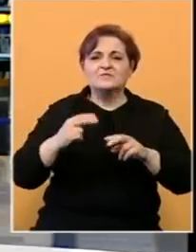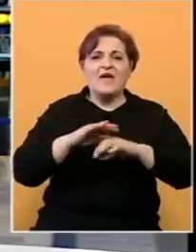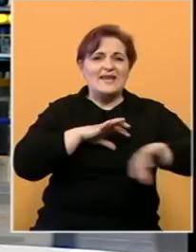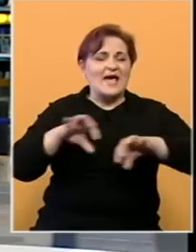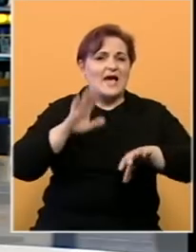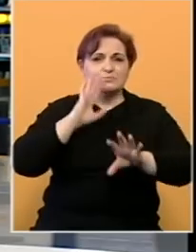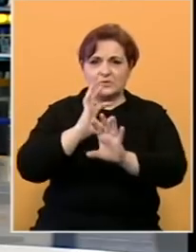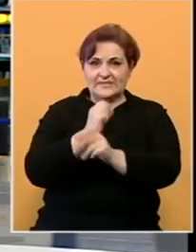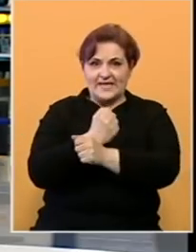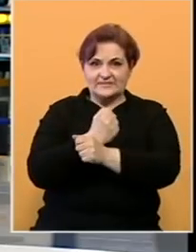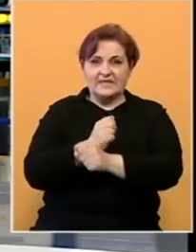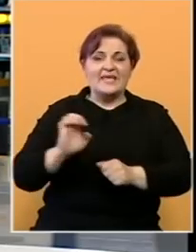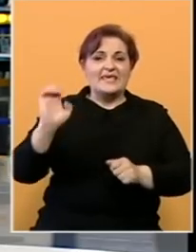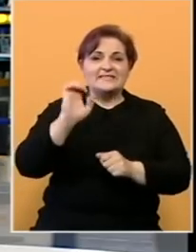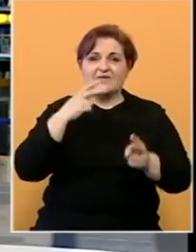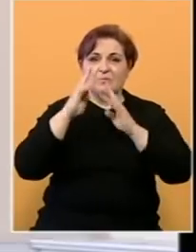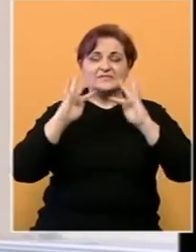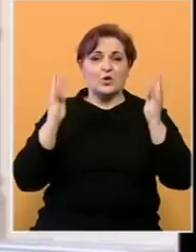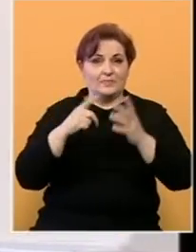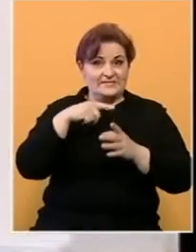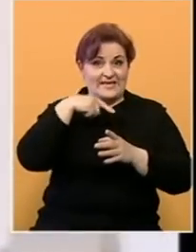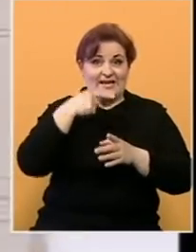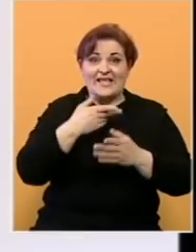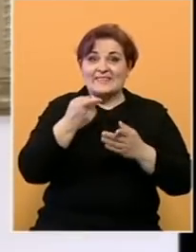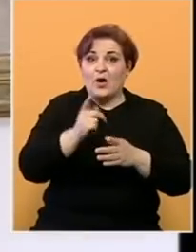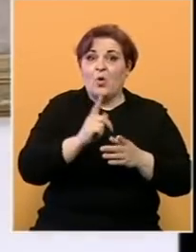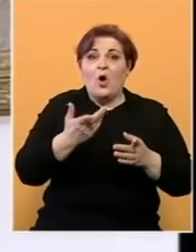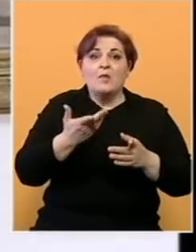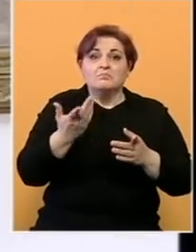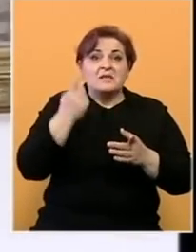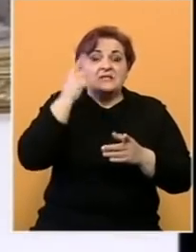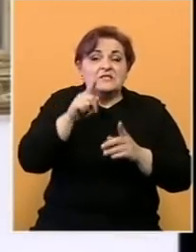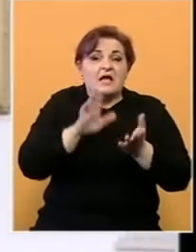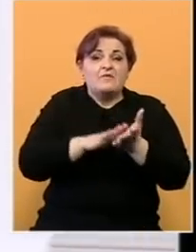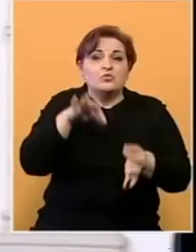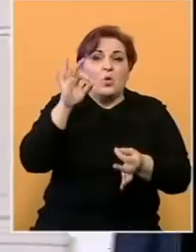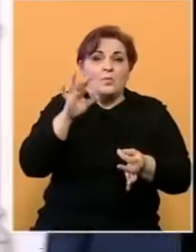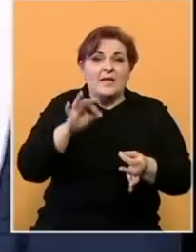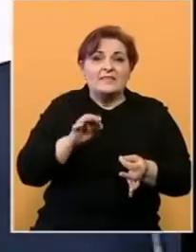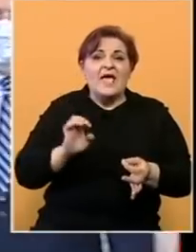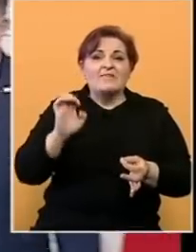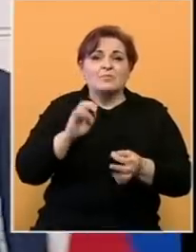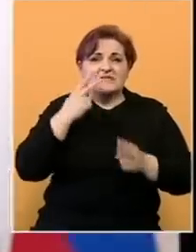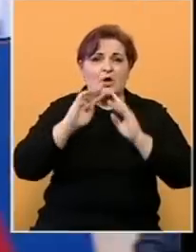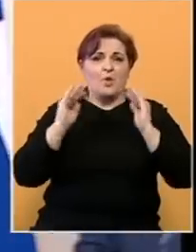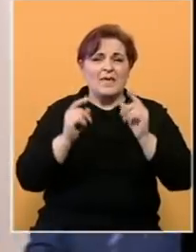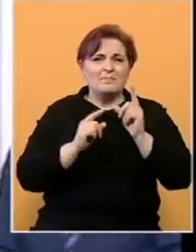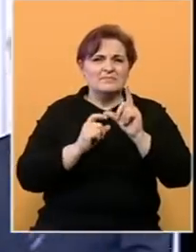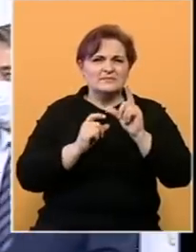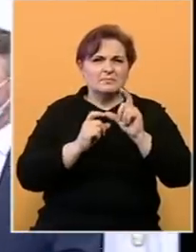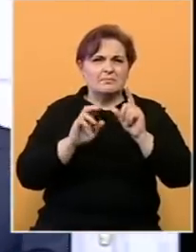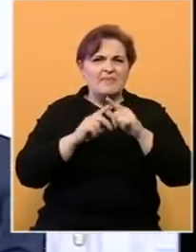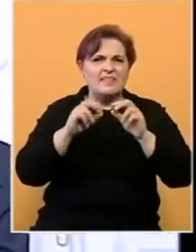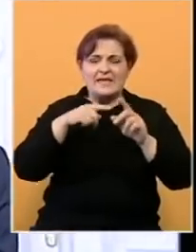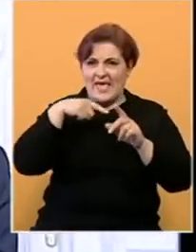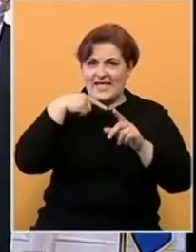raspad Bosne i Hercegovine. Iz Evropske komisije su rekli kako ne znaju za takav dokument. Portparol Evropske komisije Peter Stano je